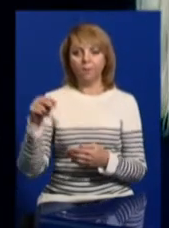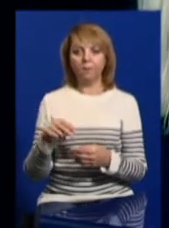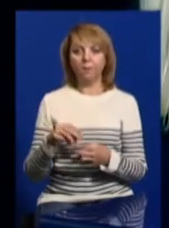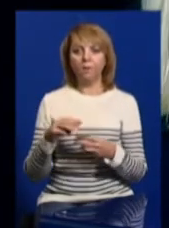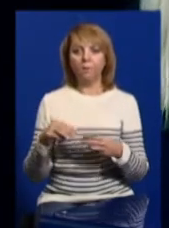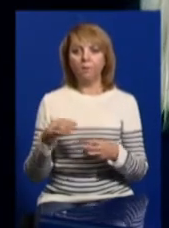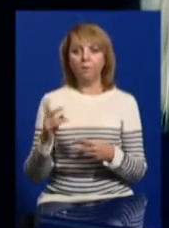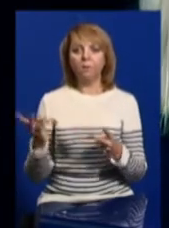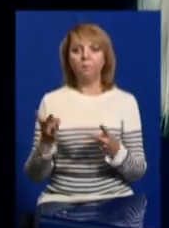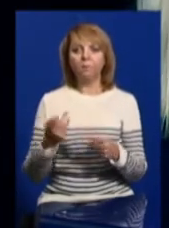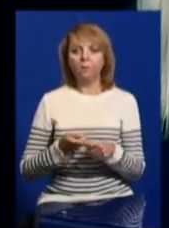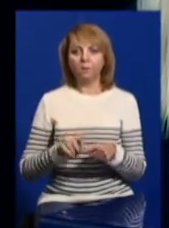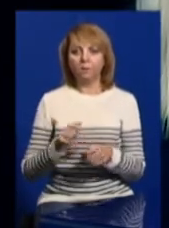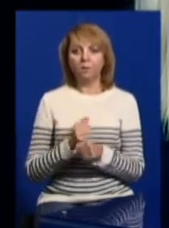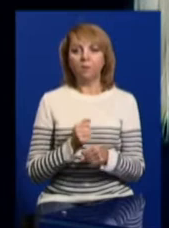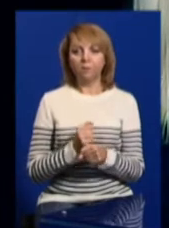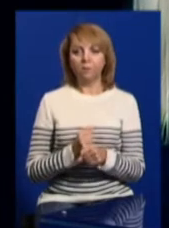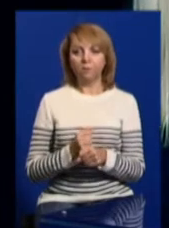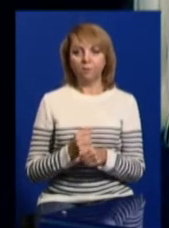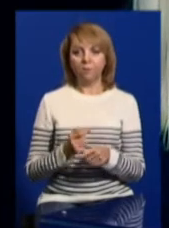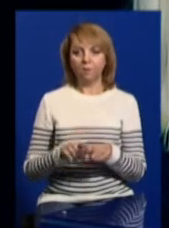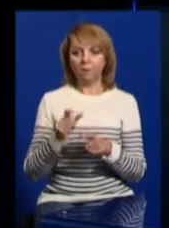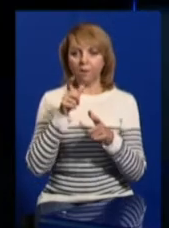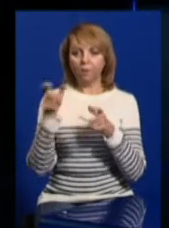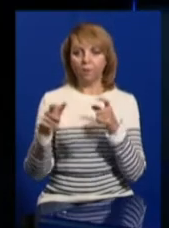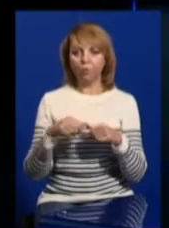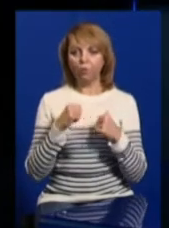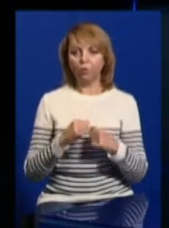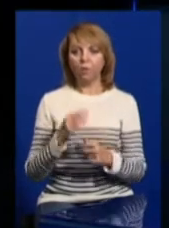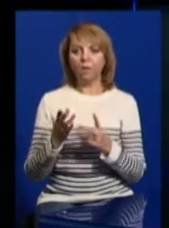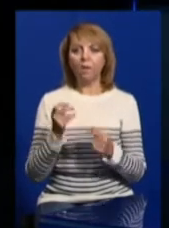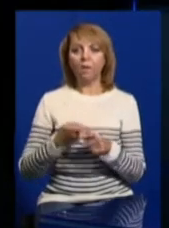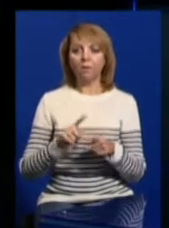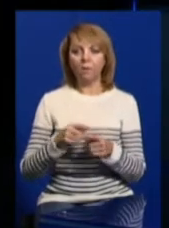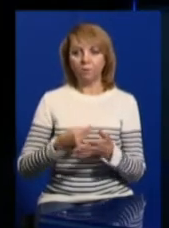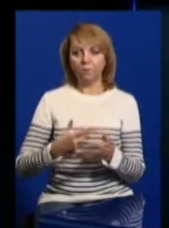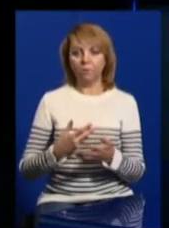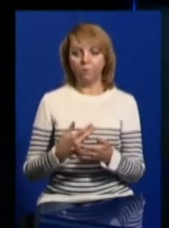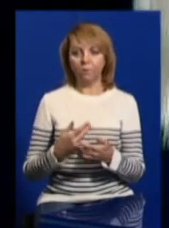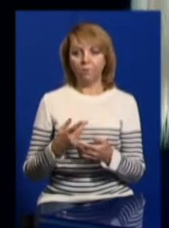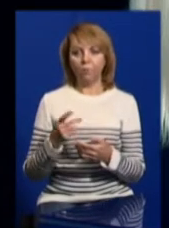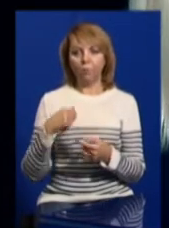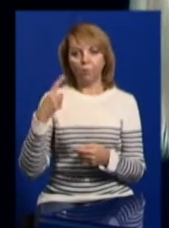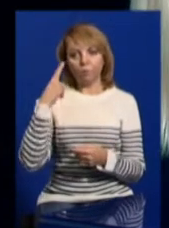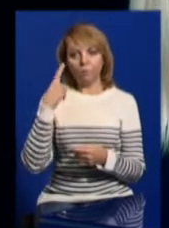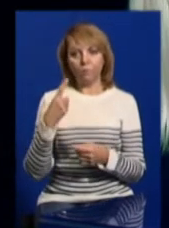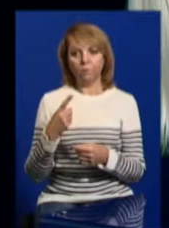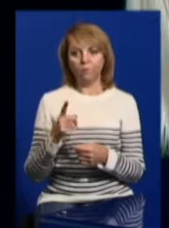адміністрації президента. Навіщо це робиться? Це такий крик душі, чи як це розцінювати? Адже розуміємо, що